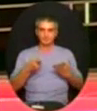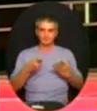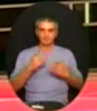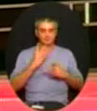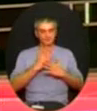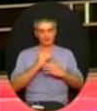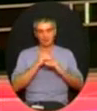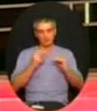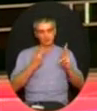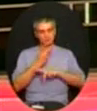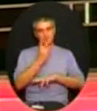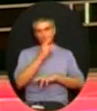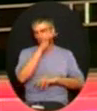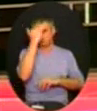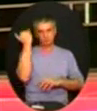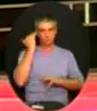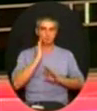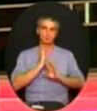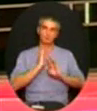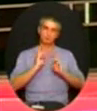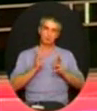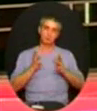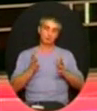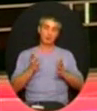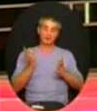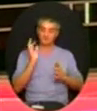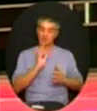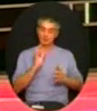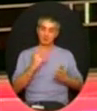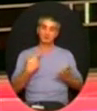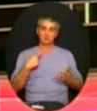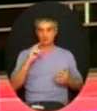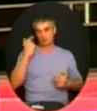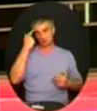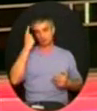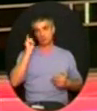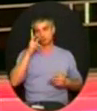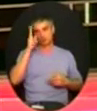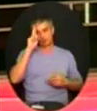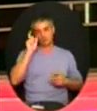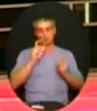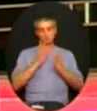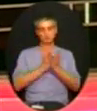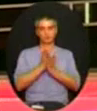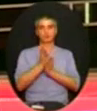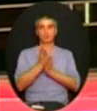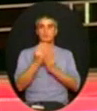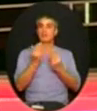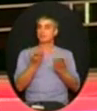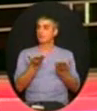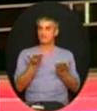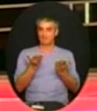קווים אדומים שנחצו בצורה מאוד מאוד ברוטלית, ועדיין אני כן חושבת שיש בליכוד אנשים ישרי דרך הדבר,